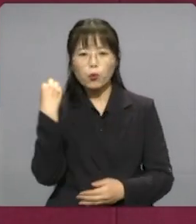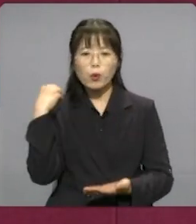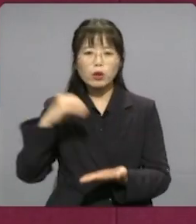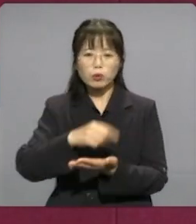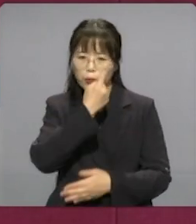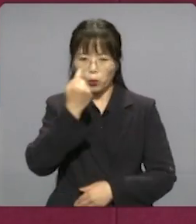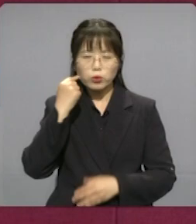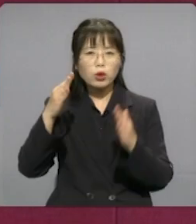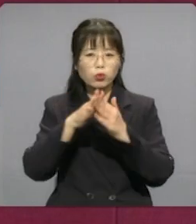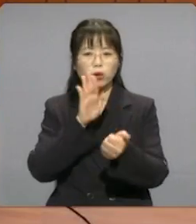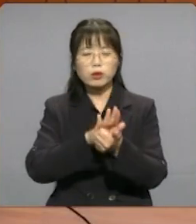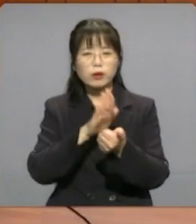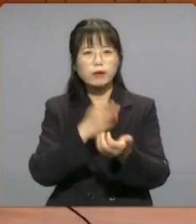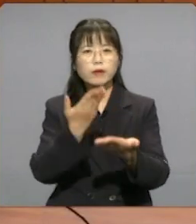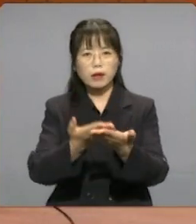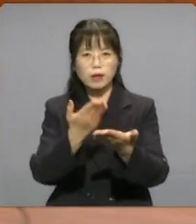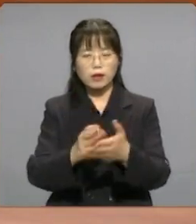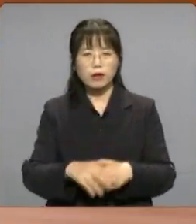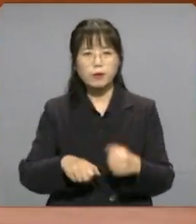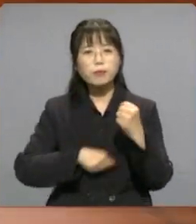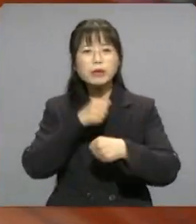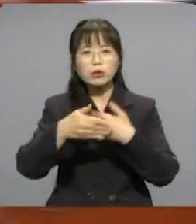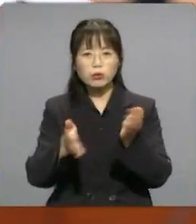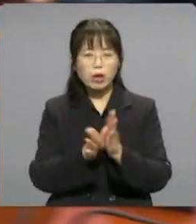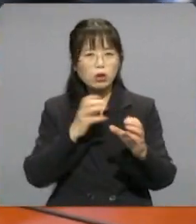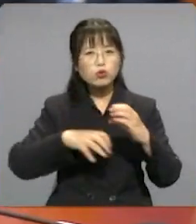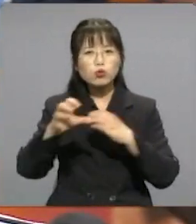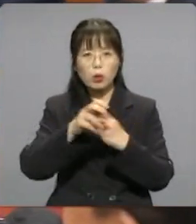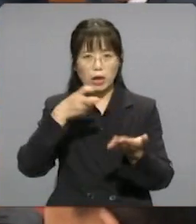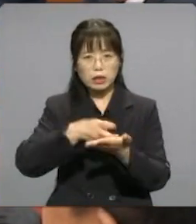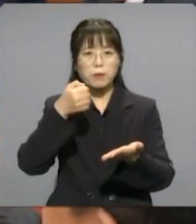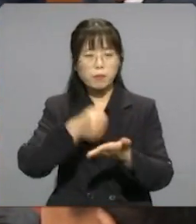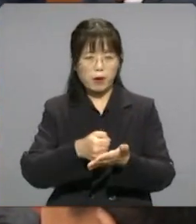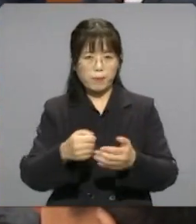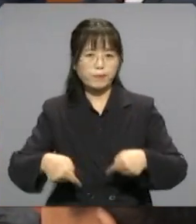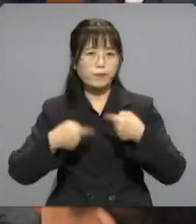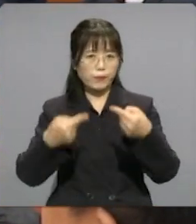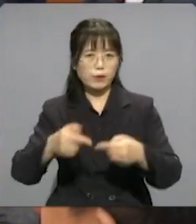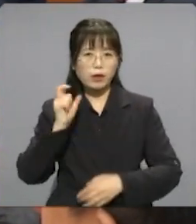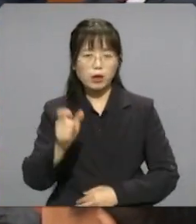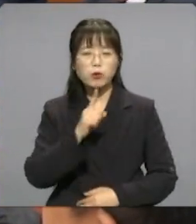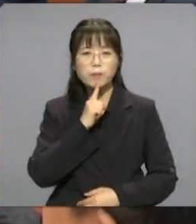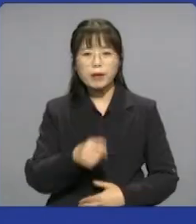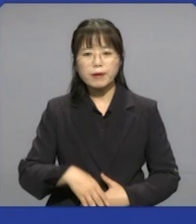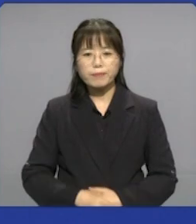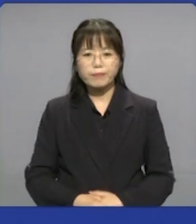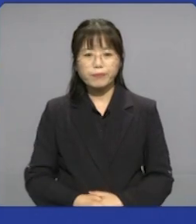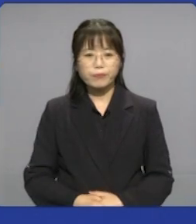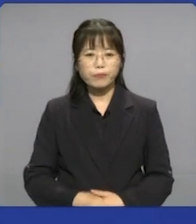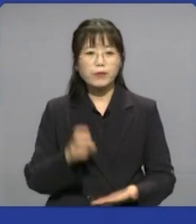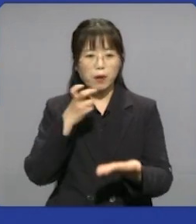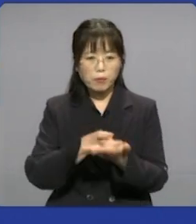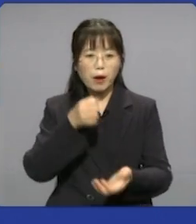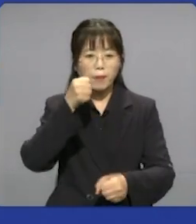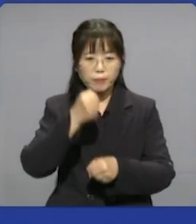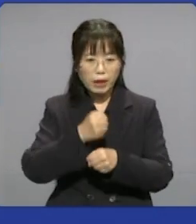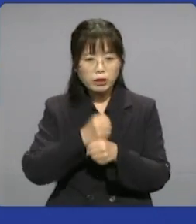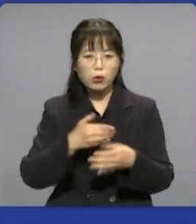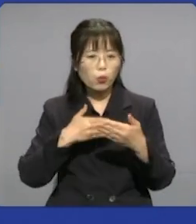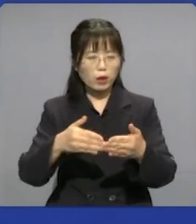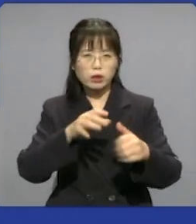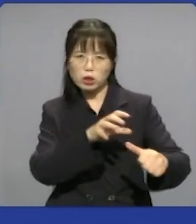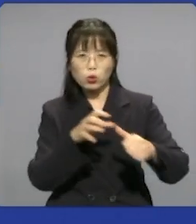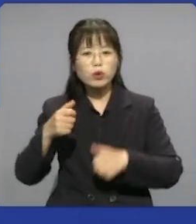주거비 지원이라도 해달라는. 민주당은 추가 입법에 나서겠다고 강조했습니다. 법 제정 과정에서